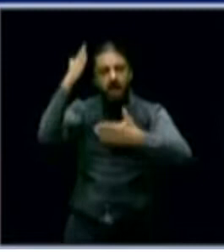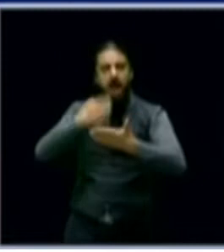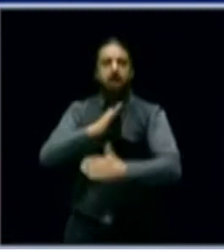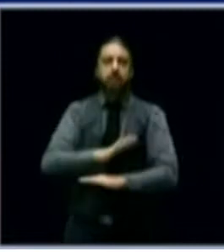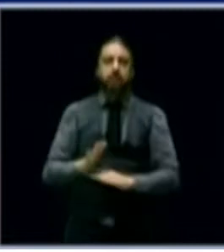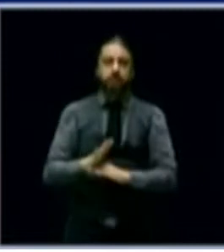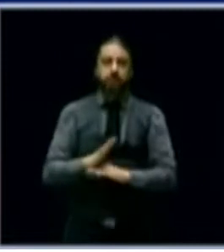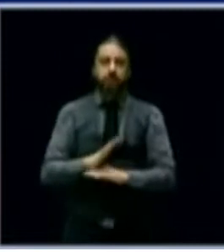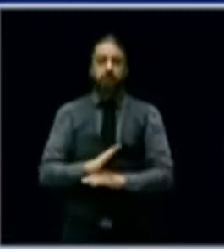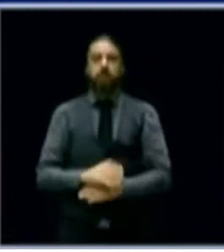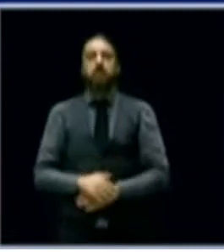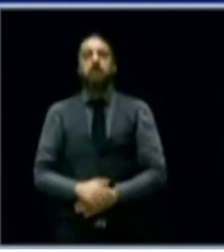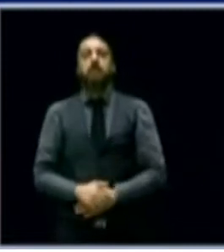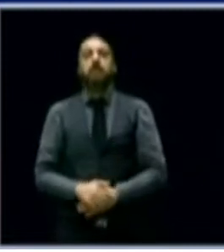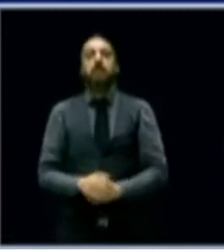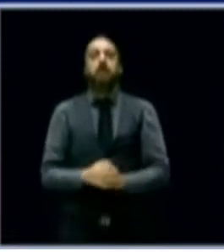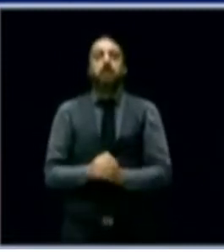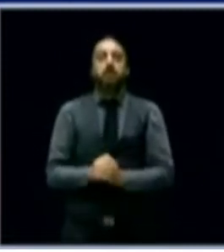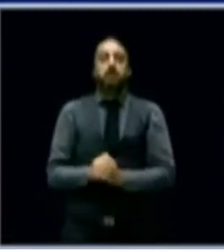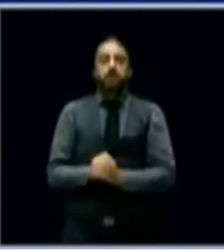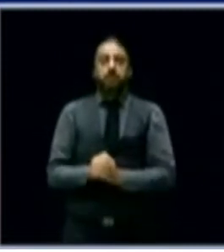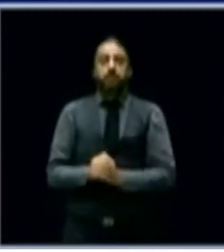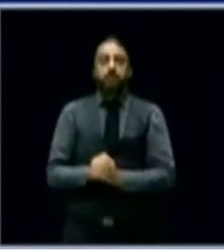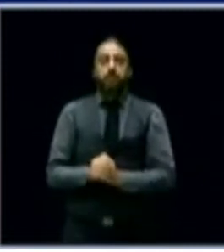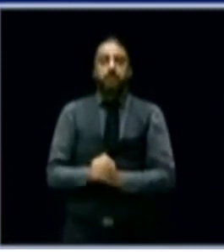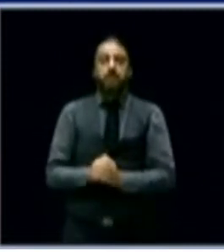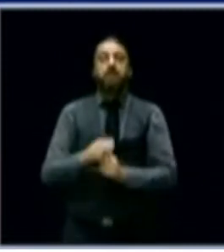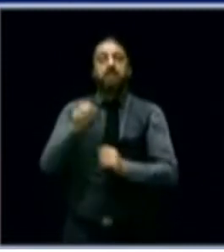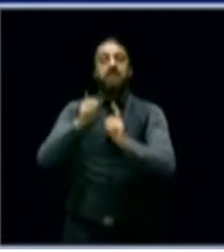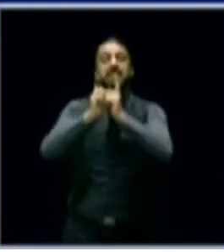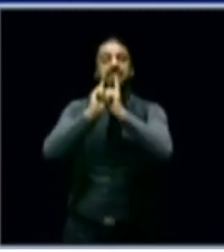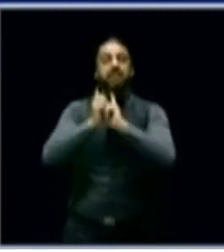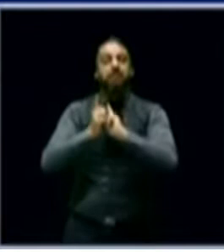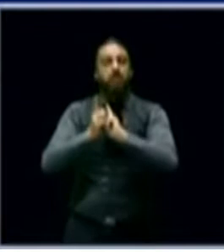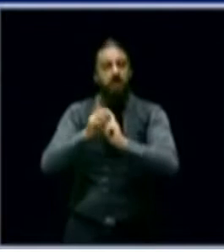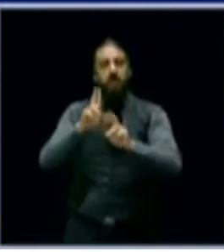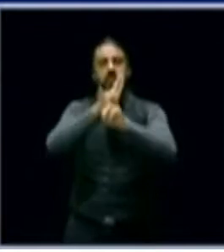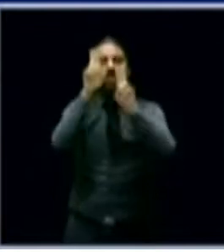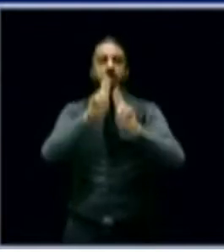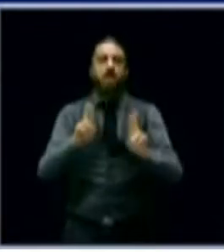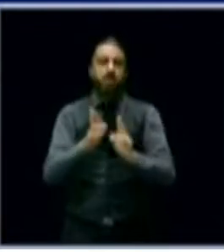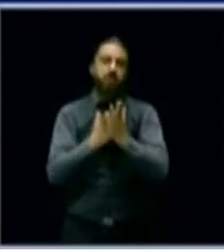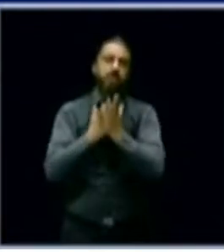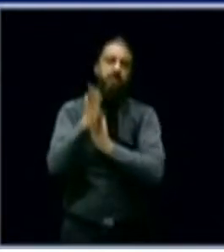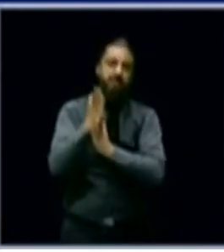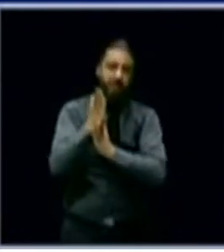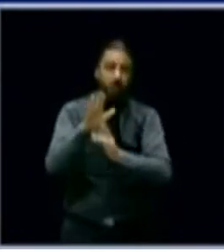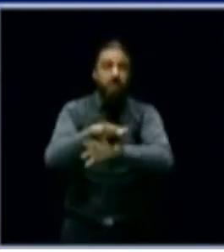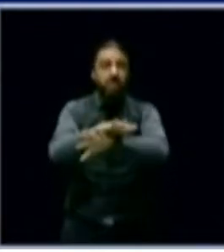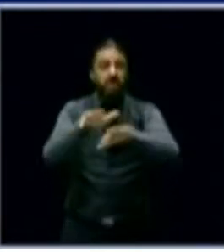Η ίδια η UNCLOS, η Συμφωνία για το Διεθνές Δίκαιο της